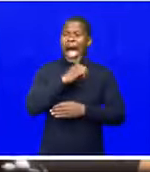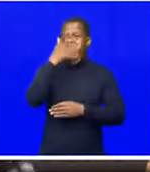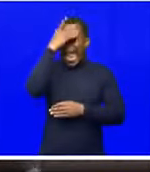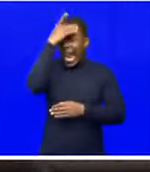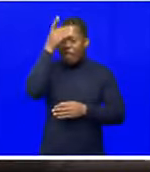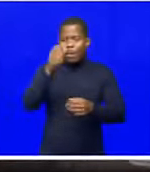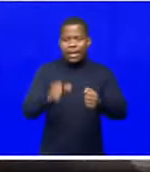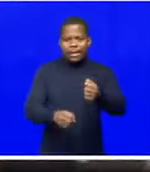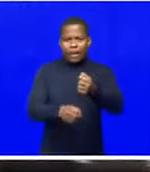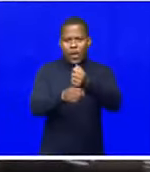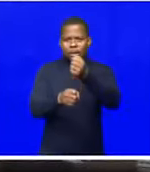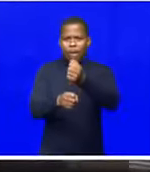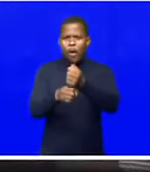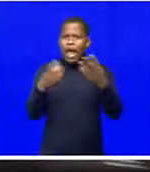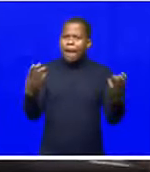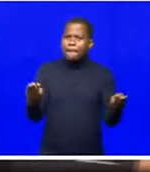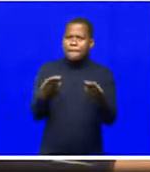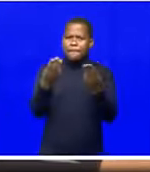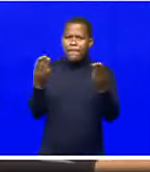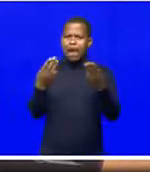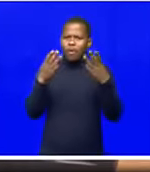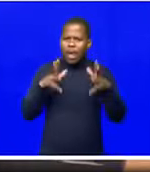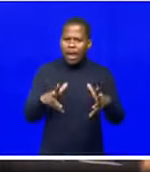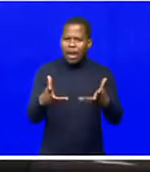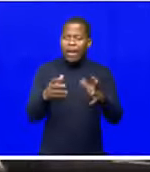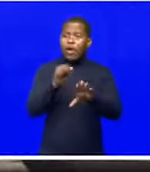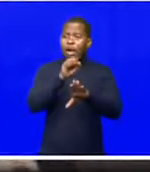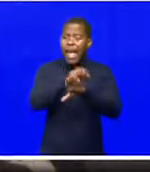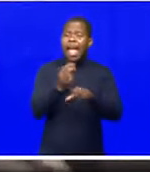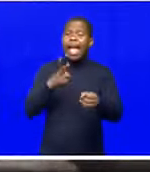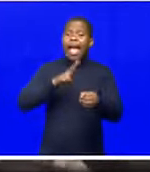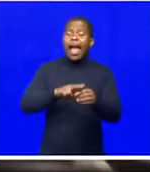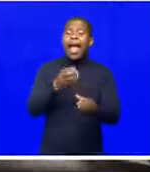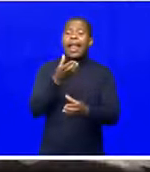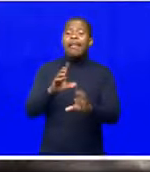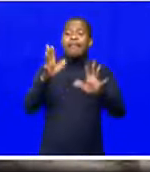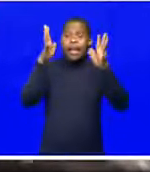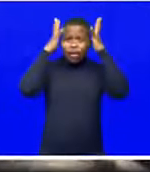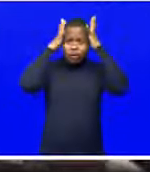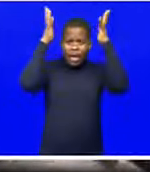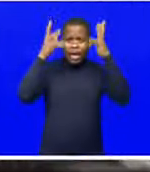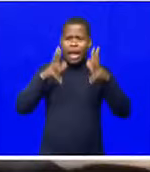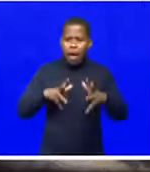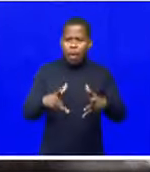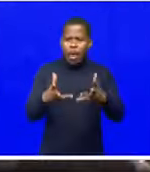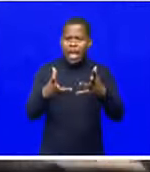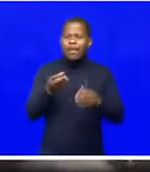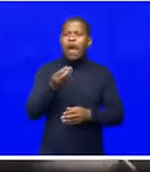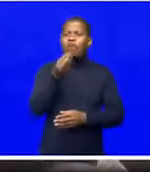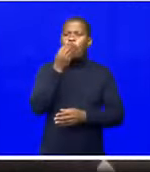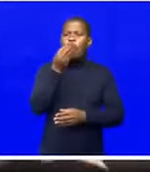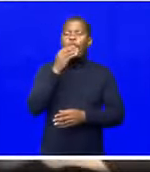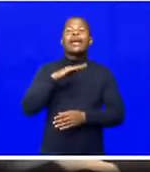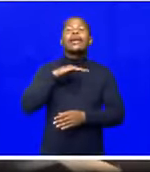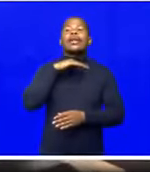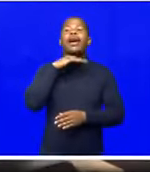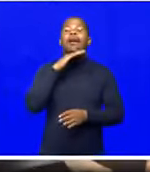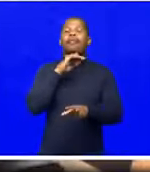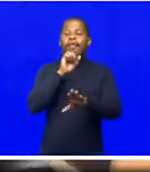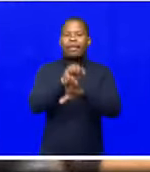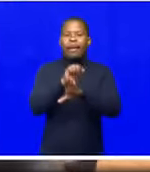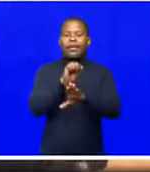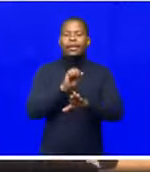ekugcina lifika esigabeni sekutikhicitela kudla lokwanele. Etindzabeni Eswatini TV kubika Nelson Wendla ngamandla nginambongo